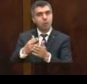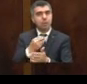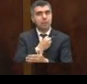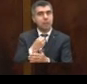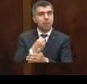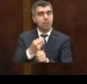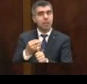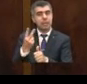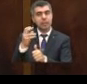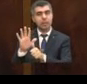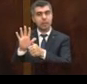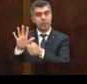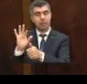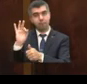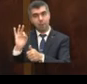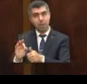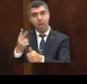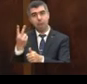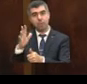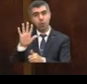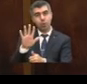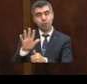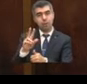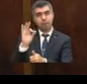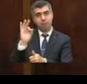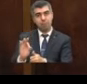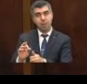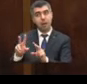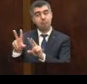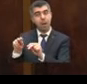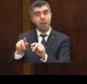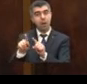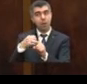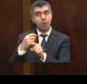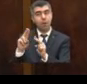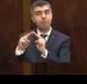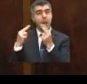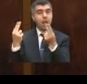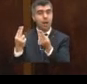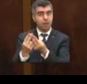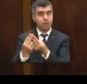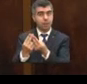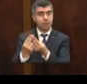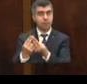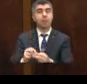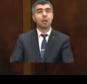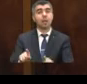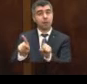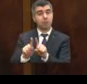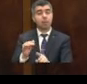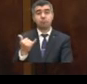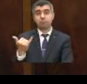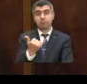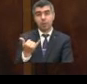62% إلى 25% كما تنص على ذلك المنظمة العالمية للصحة، فيجب أن يكون واحد الإشارة قوية